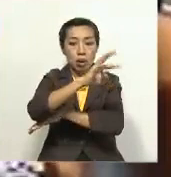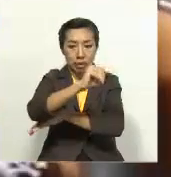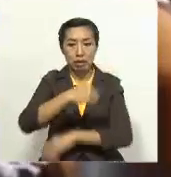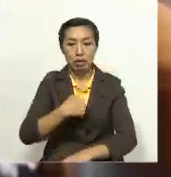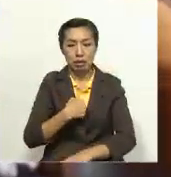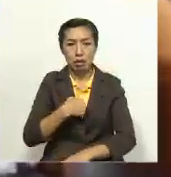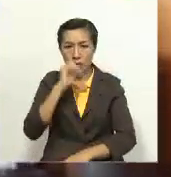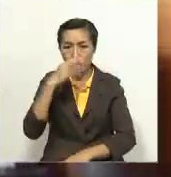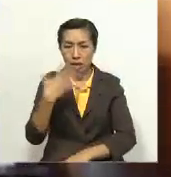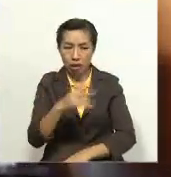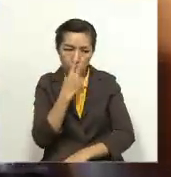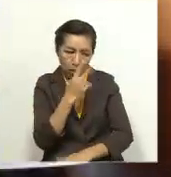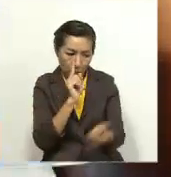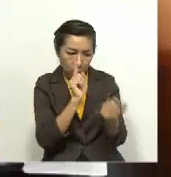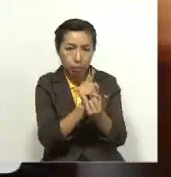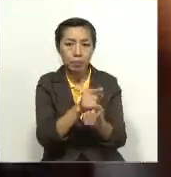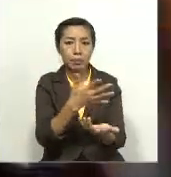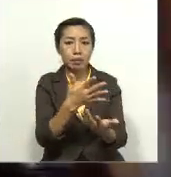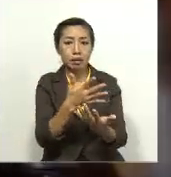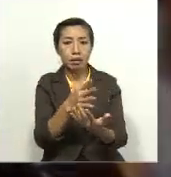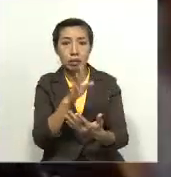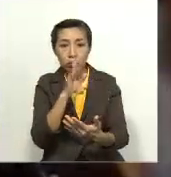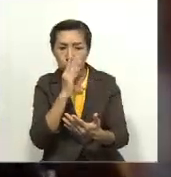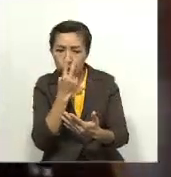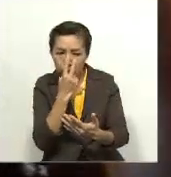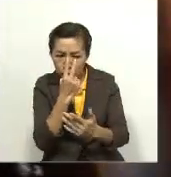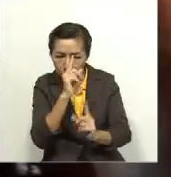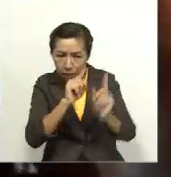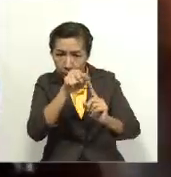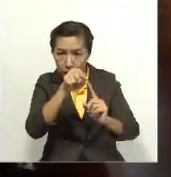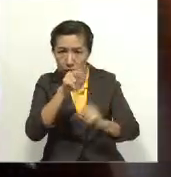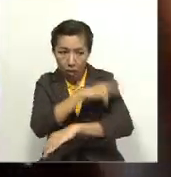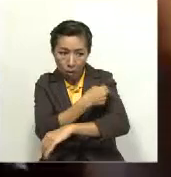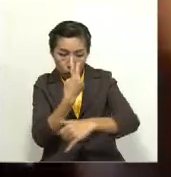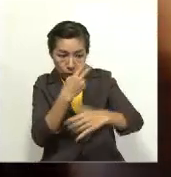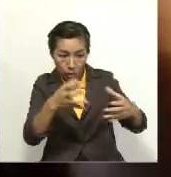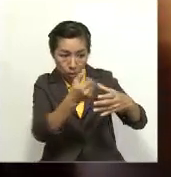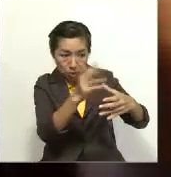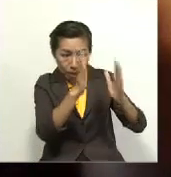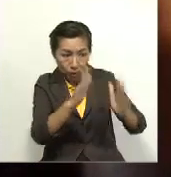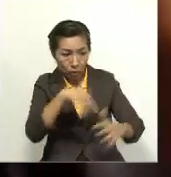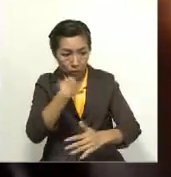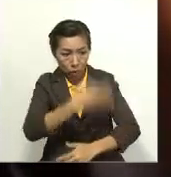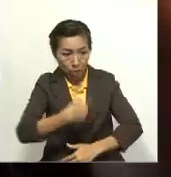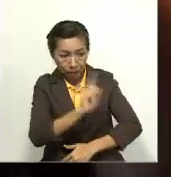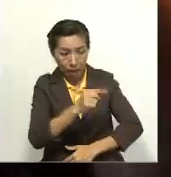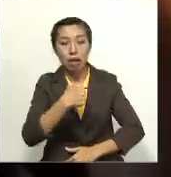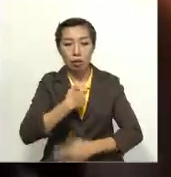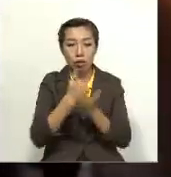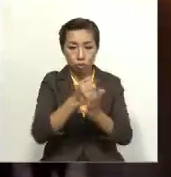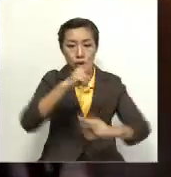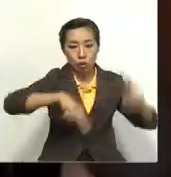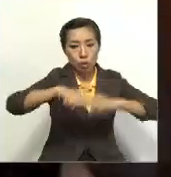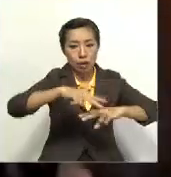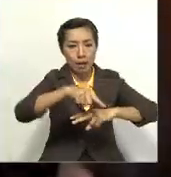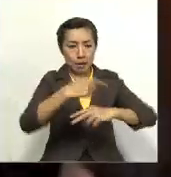เราพบนะครับ แล้วก็ถ้าเราประเมินแพทประเมินแล้ววาสุขภาพน้เขเปนอยไรเราจะดูแลเขาให้ม